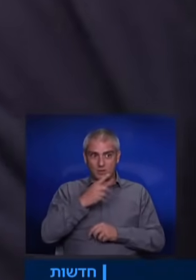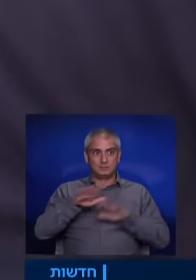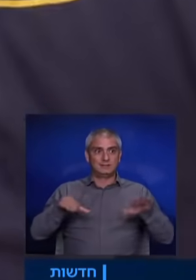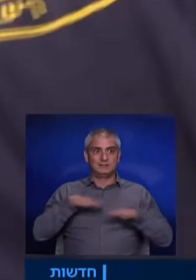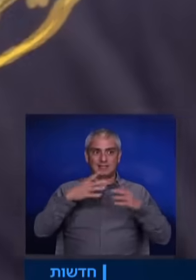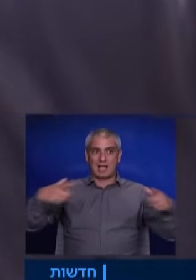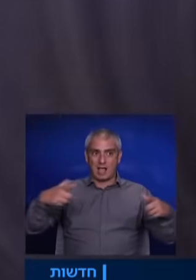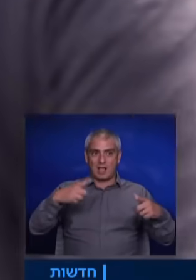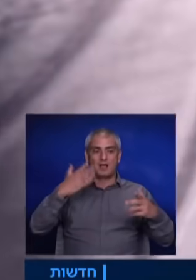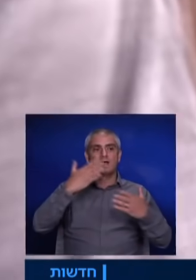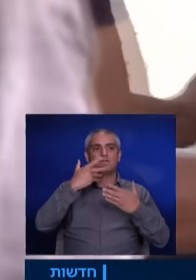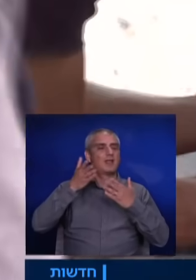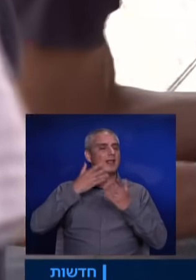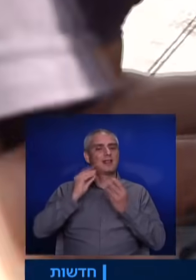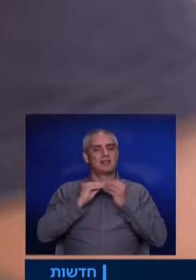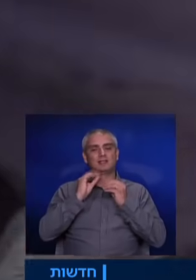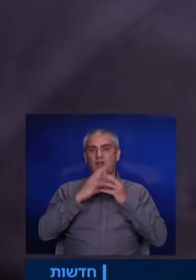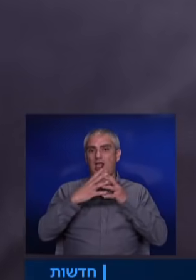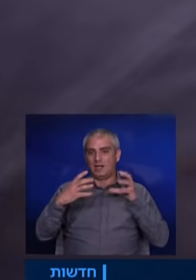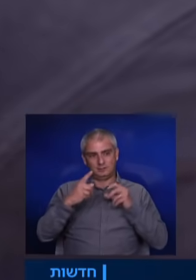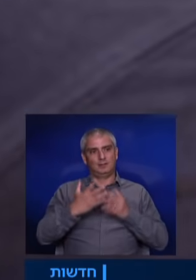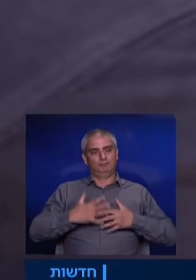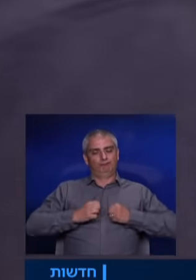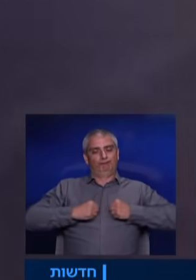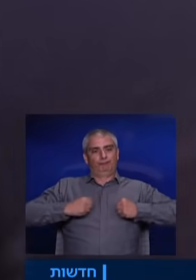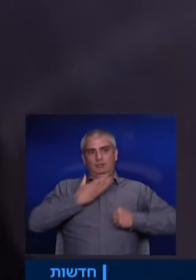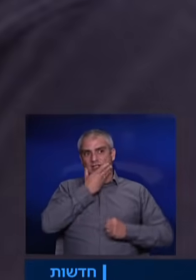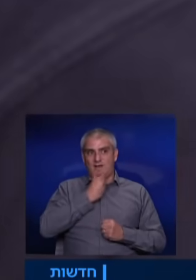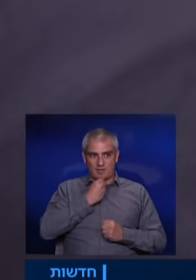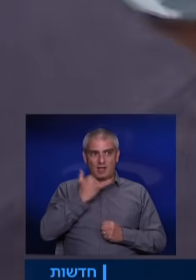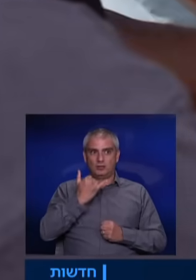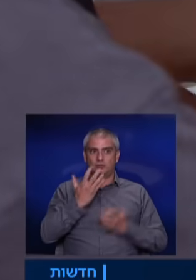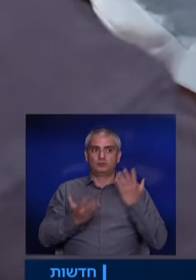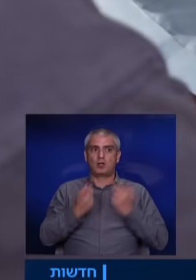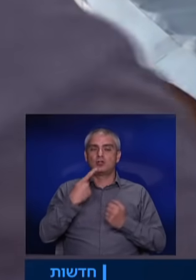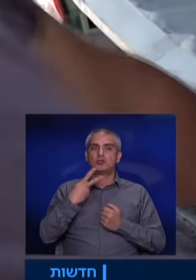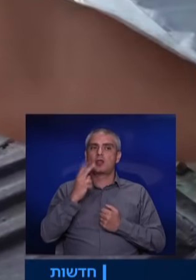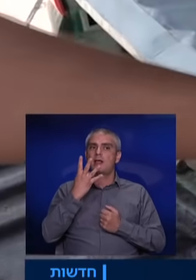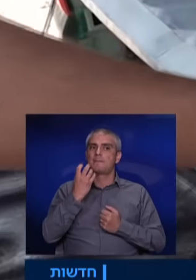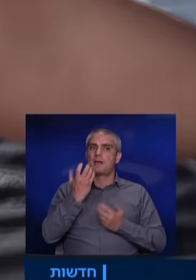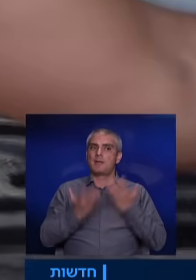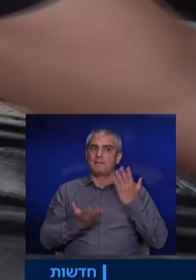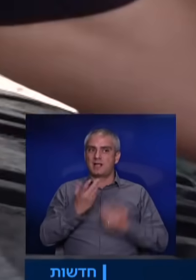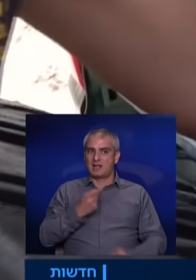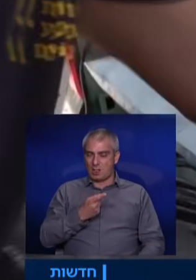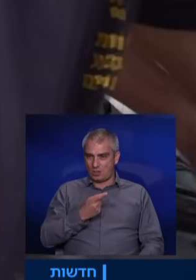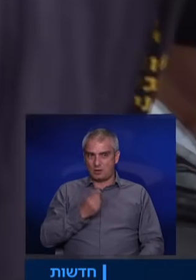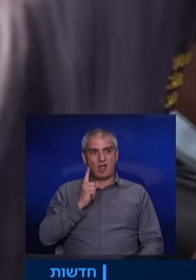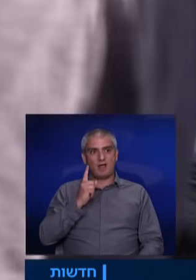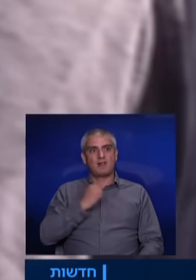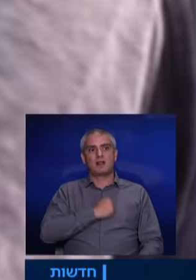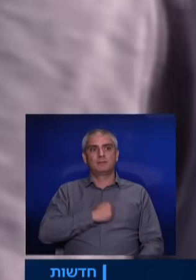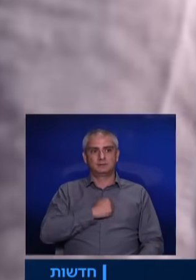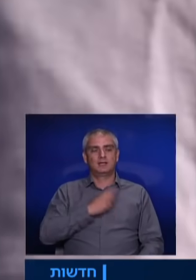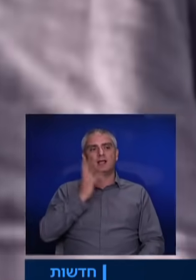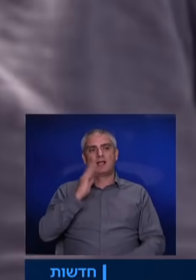במחל בלי אופק ודיאטת חסה, הוא עלה יפה במשקל. כעת הוא שוקל יותר מ-40 קילוגרמים. אבל למרבה הצער